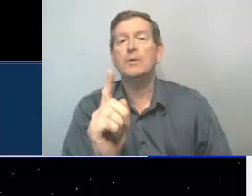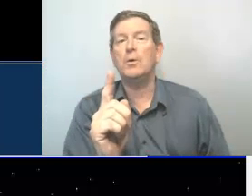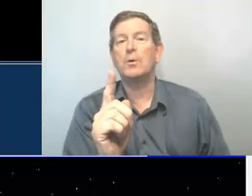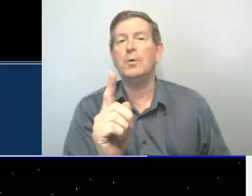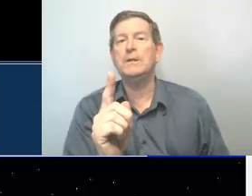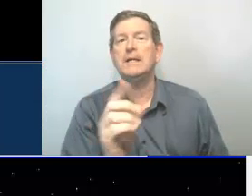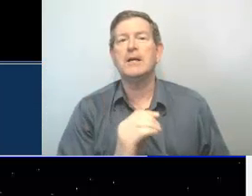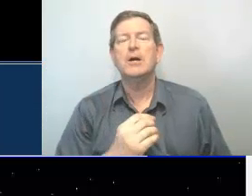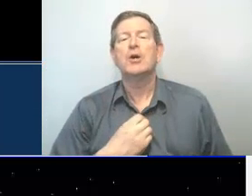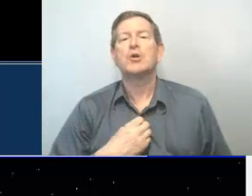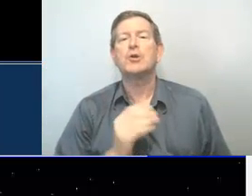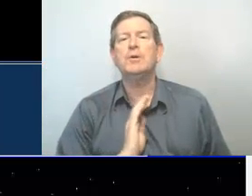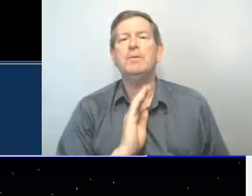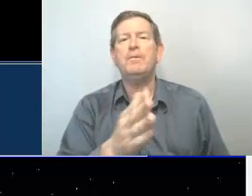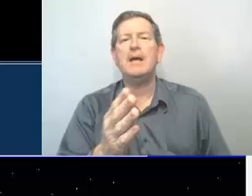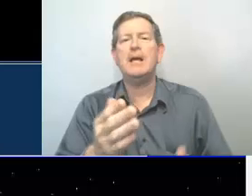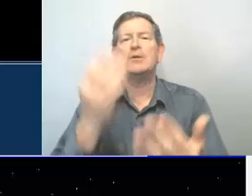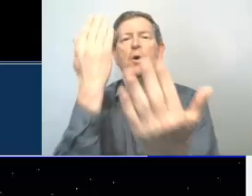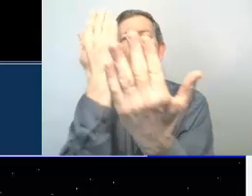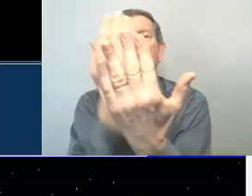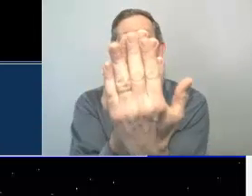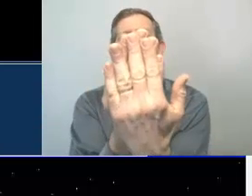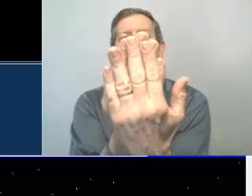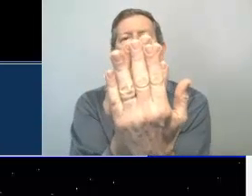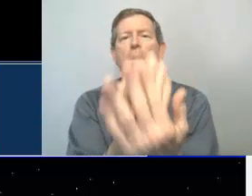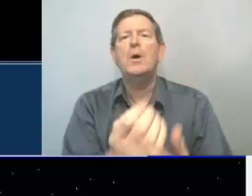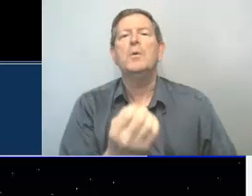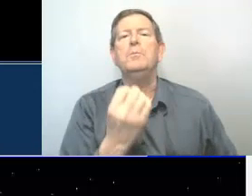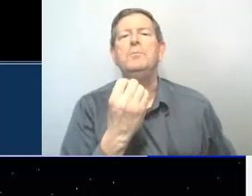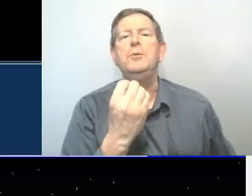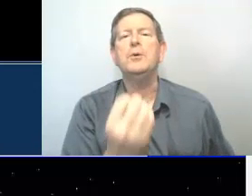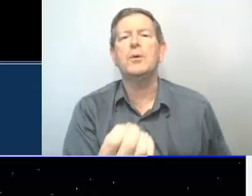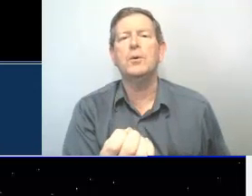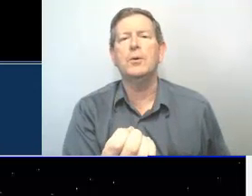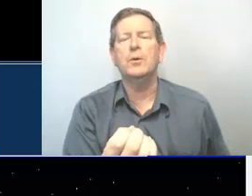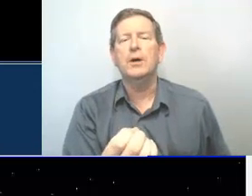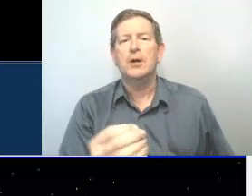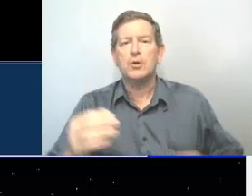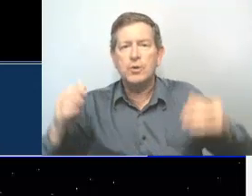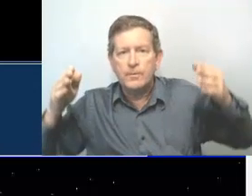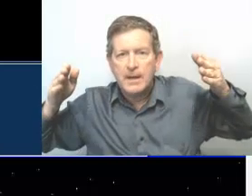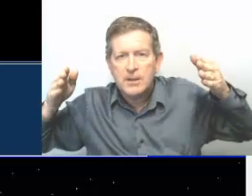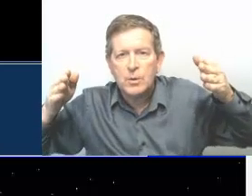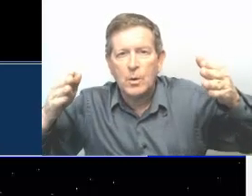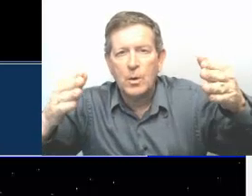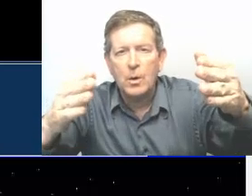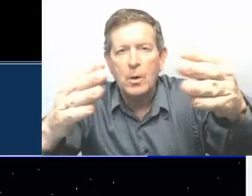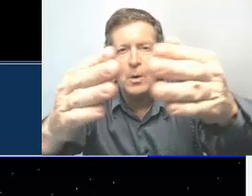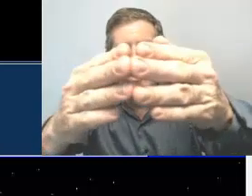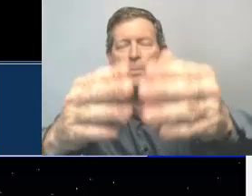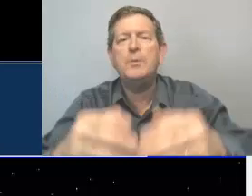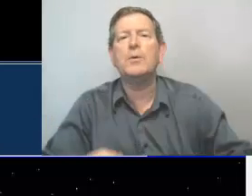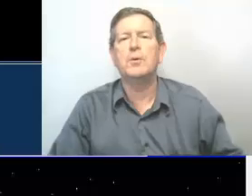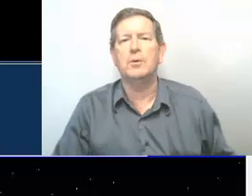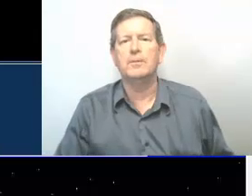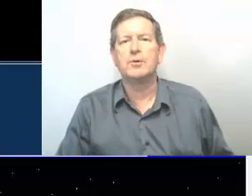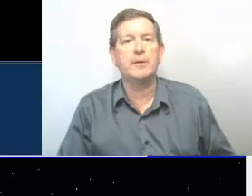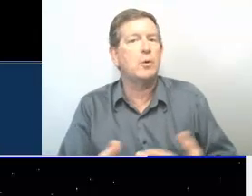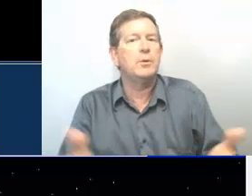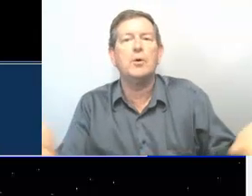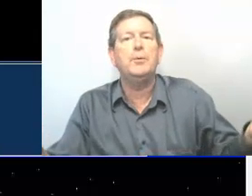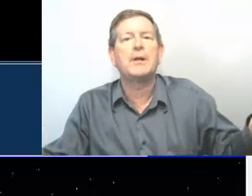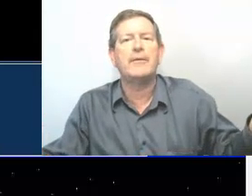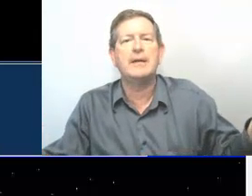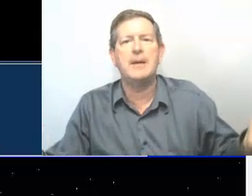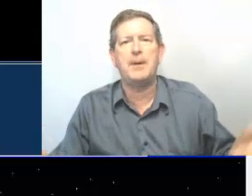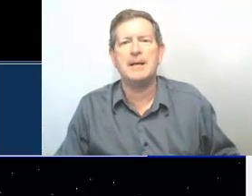O. Donc, on dit, je vais au bureau. Je vais au bureau. Je